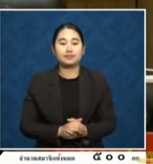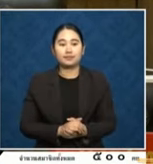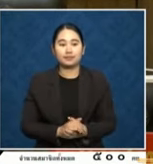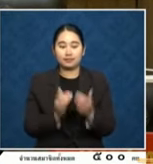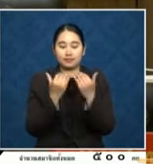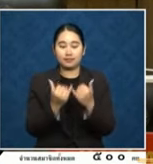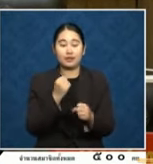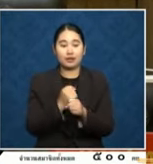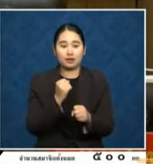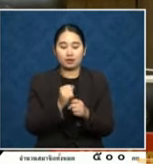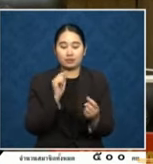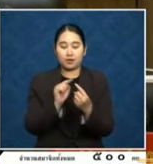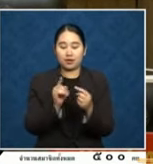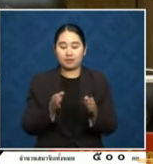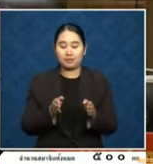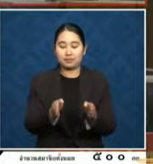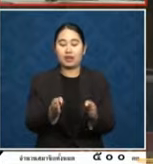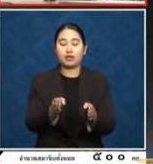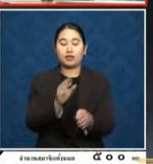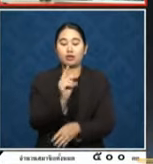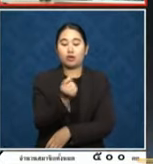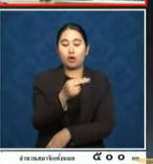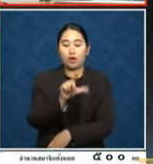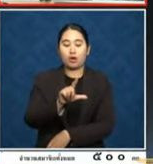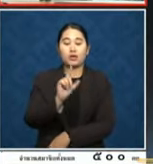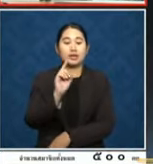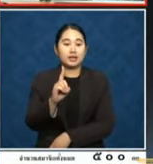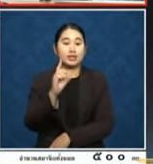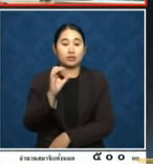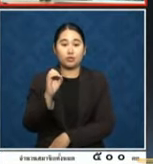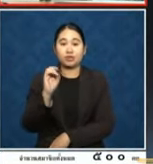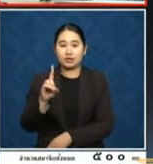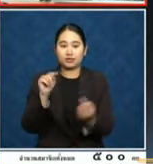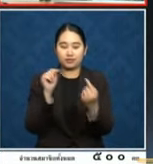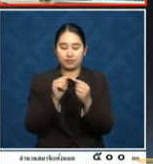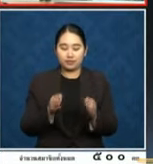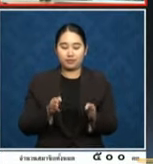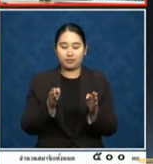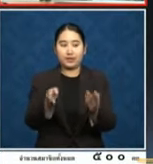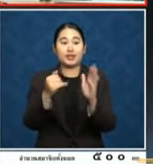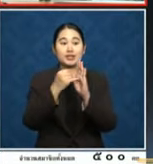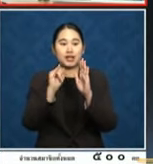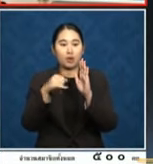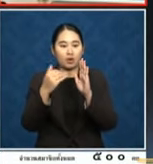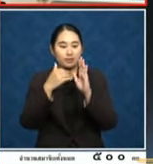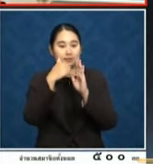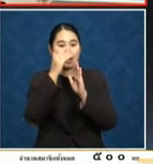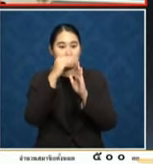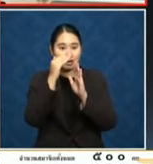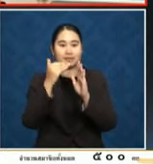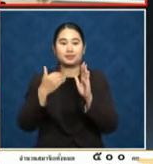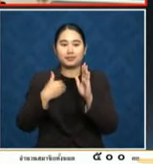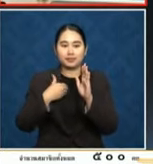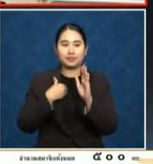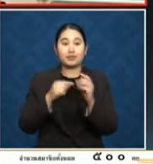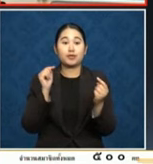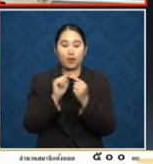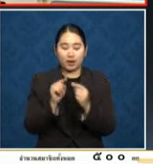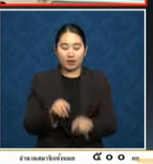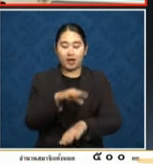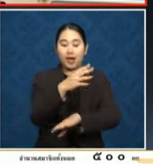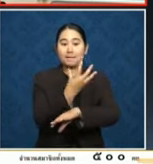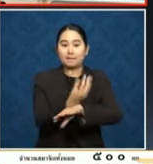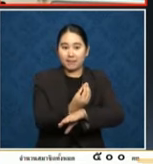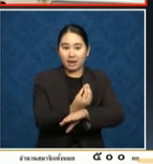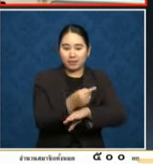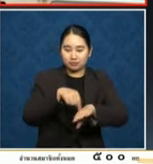ธานคะถนนทางหลวงหมายเลข101เป็นเส้นทางพาดผ่านกลุ่มจังหวัดภาคเหนือตอนล่างหนึ่งจากจังหวัดกำแพงเพ